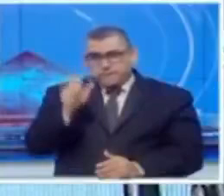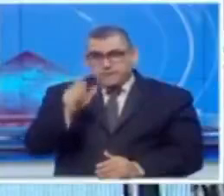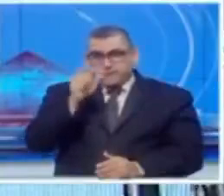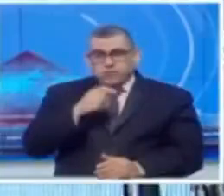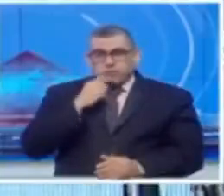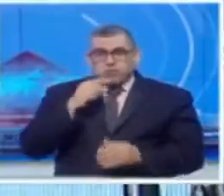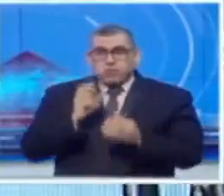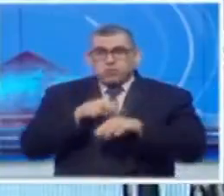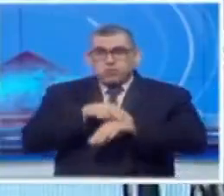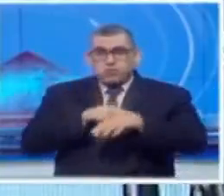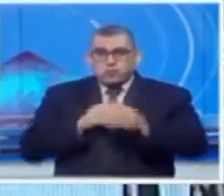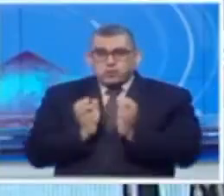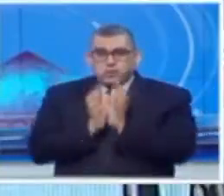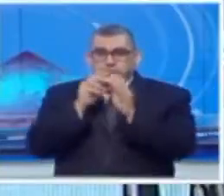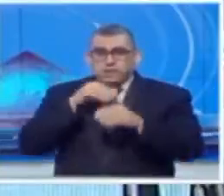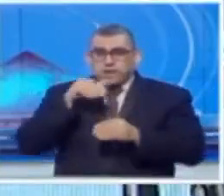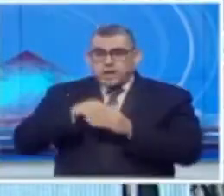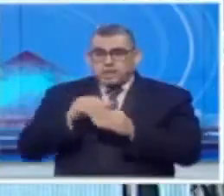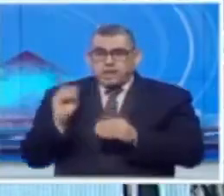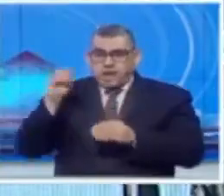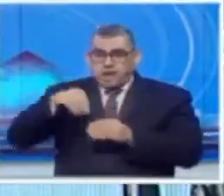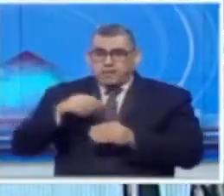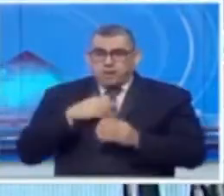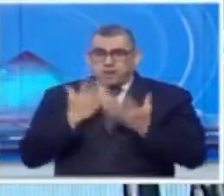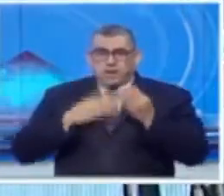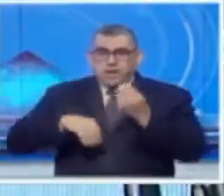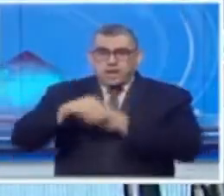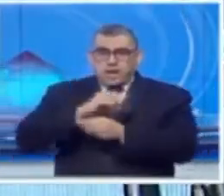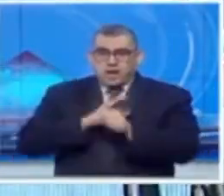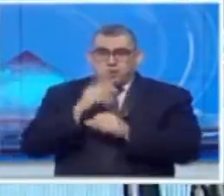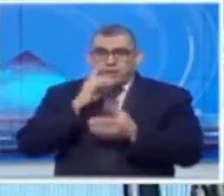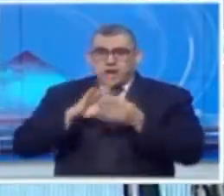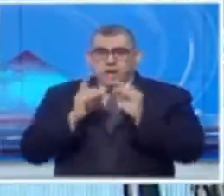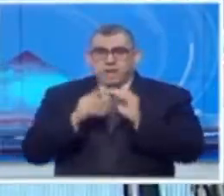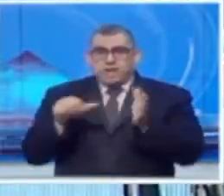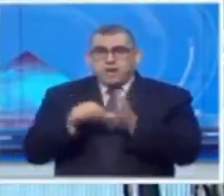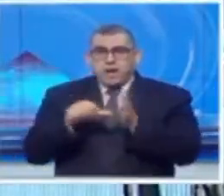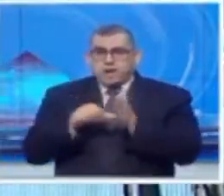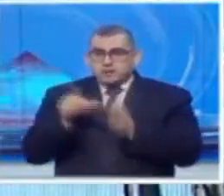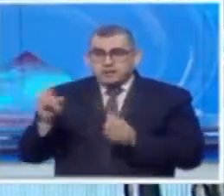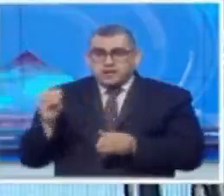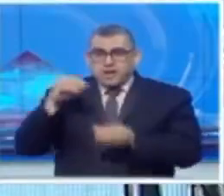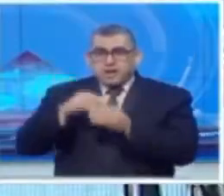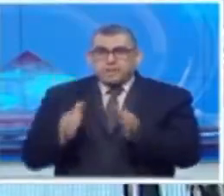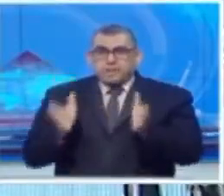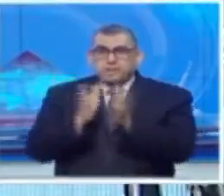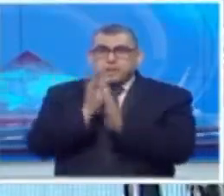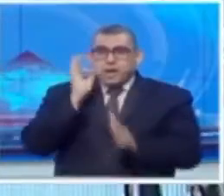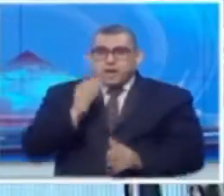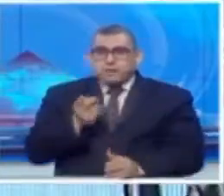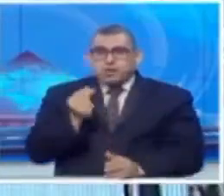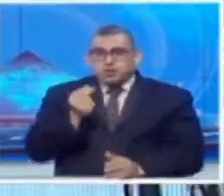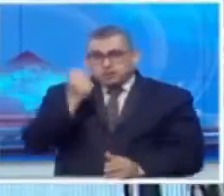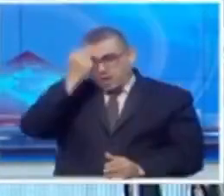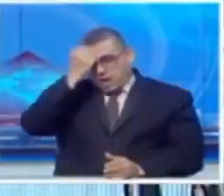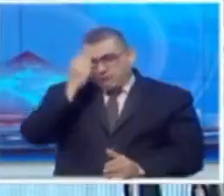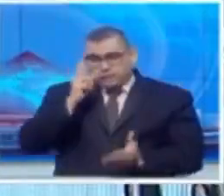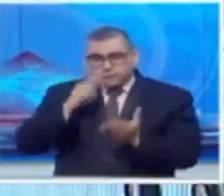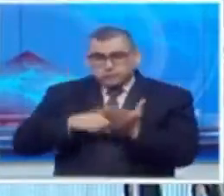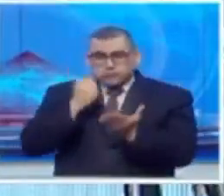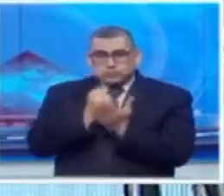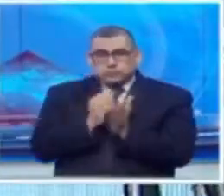لوزارة التضامن الاجتماعي تخصص لأعضاء الجمعيات الأهلية من إجمالي 20000 تأشيرة